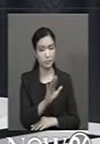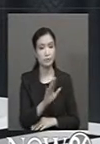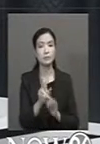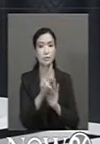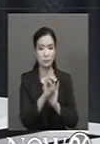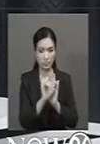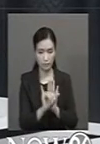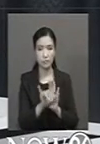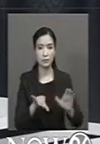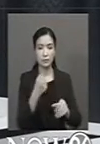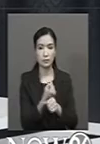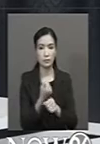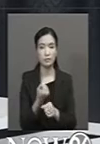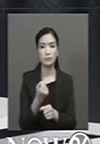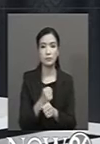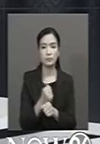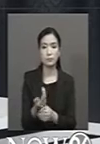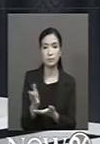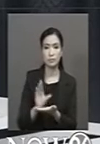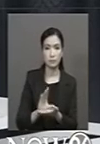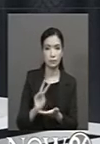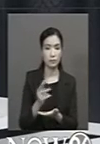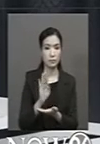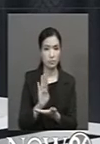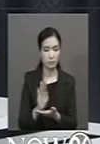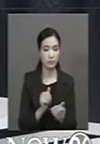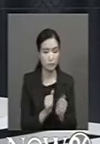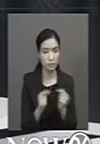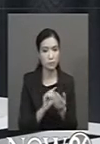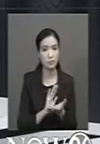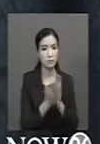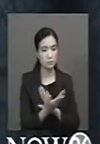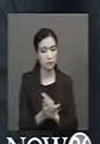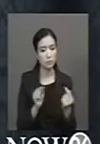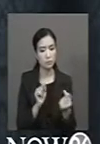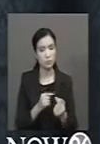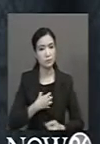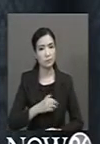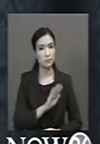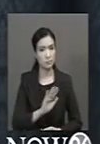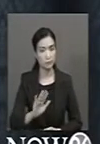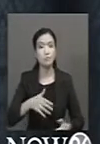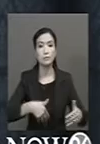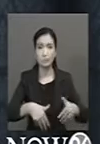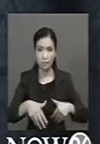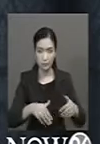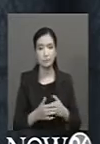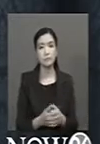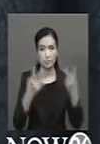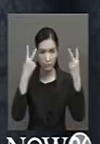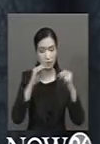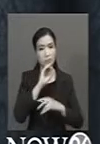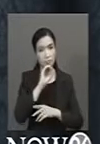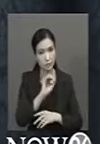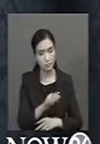นโยบายในการจัดทำงบประมาณต้องทันการเปลี่ยนแปลงรวมไปถึงตรงกับความต้องการของประชาชนที่สำคัญค่ะนายกย้ำชัดนะคะว่